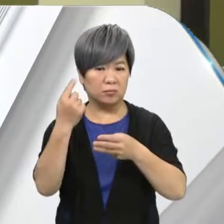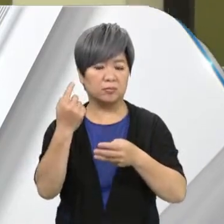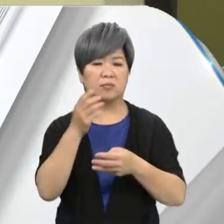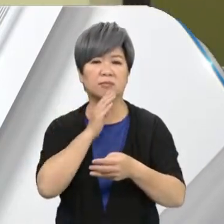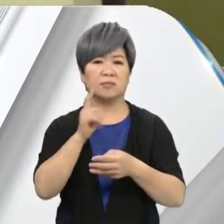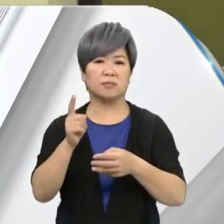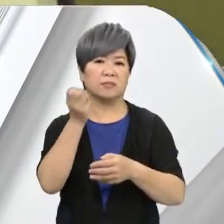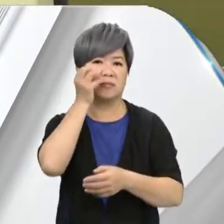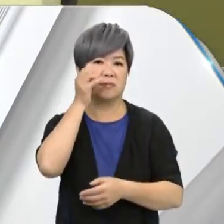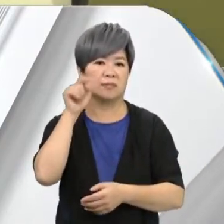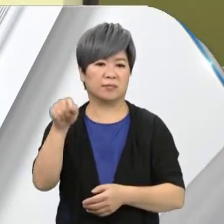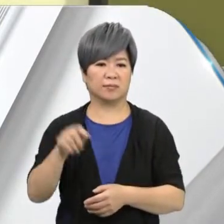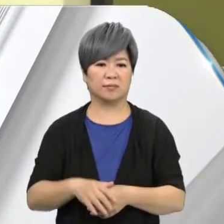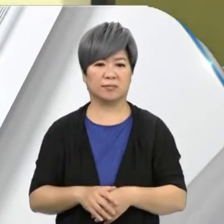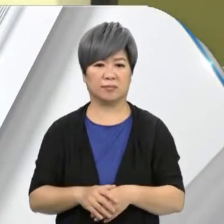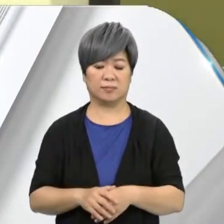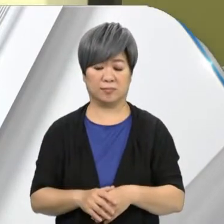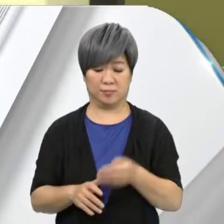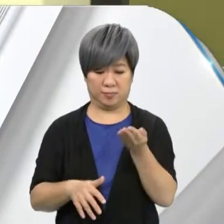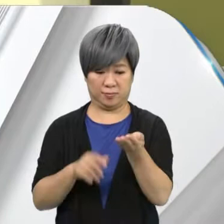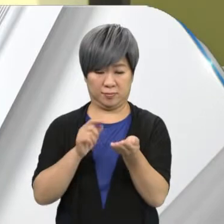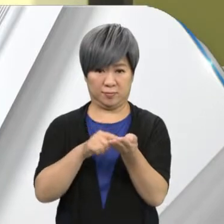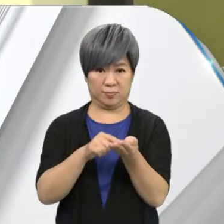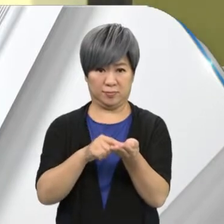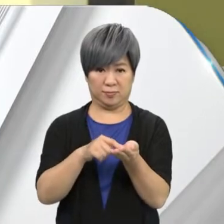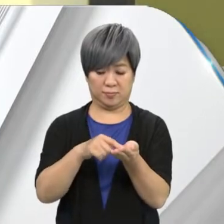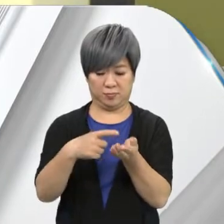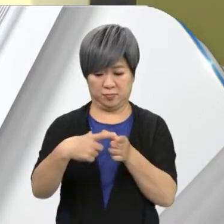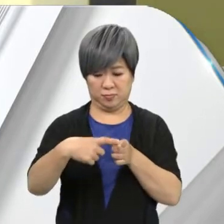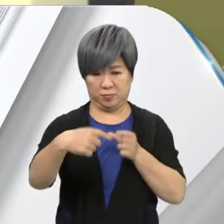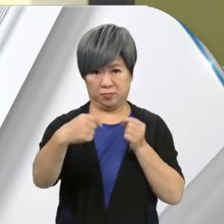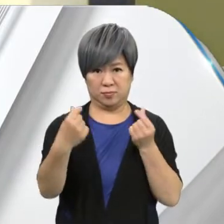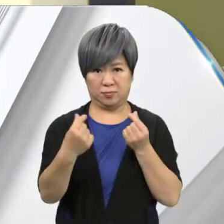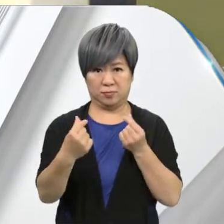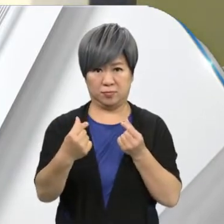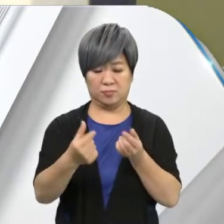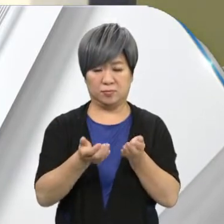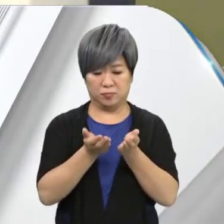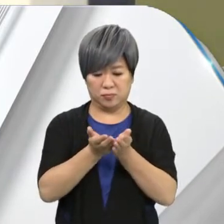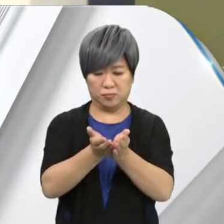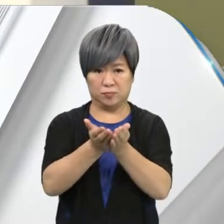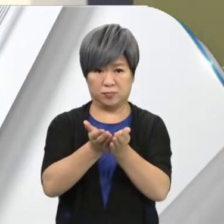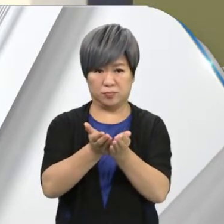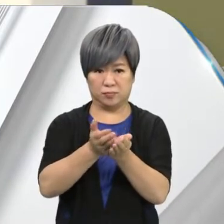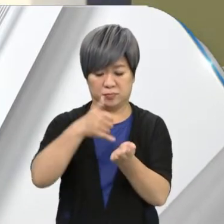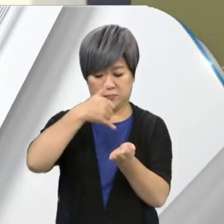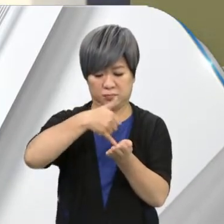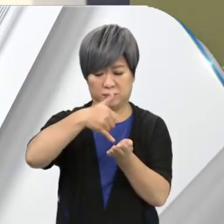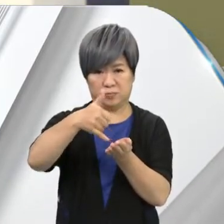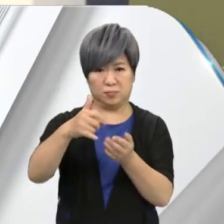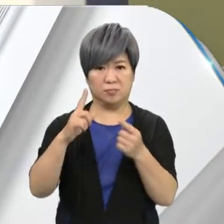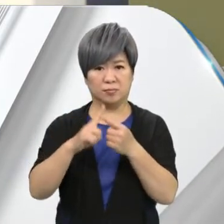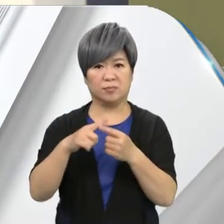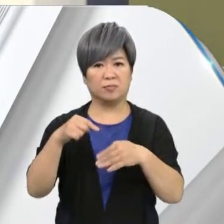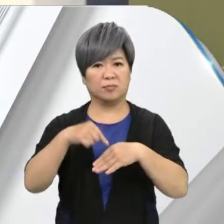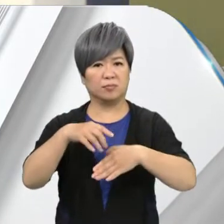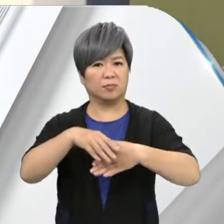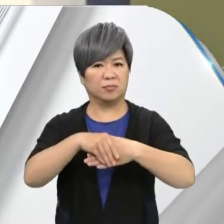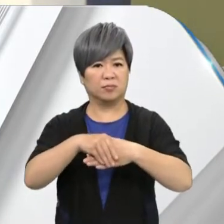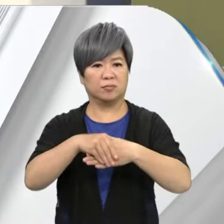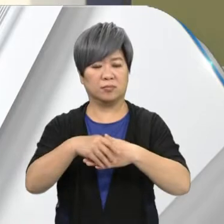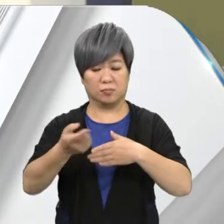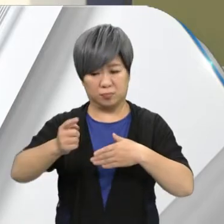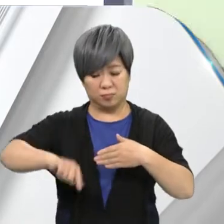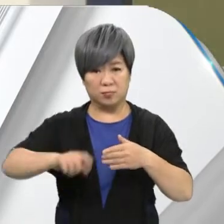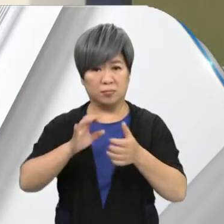上面这个很像是一条船，比较长的啊，就我们这里断掉了。船上面一群人手牵着手，这个又